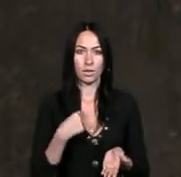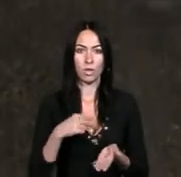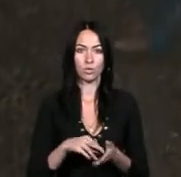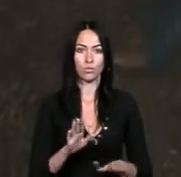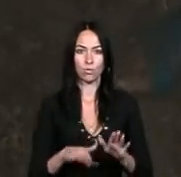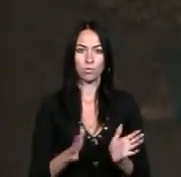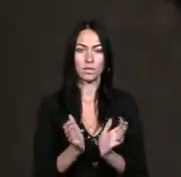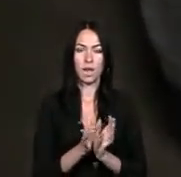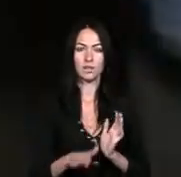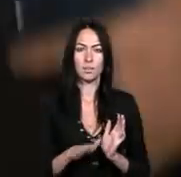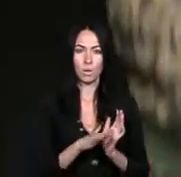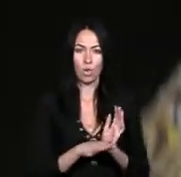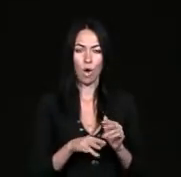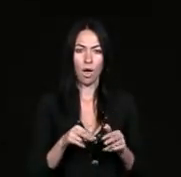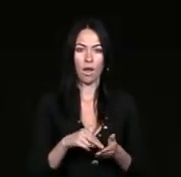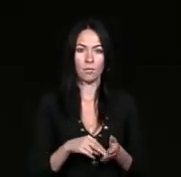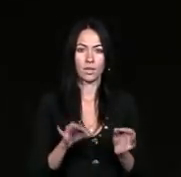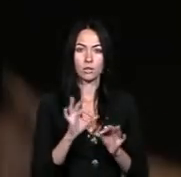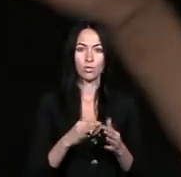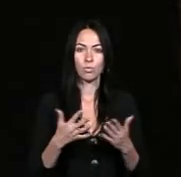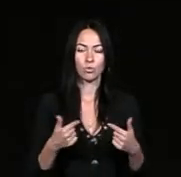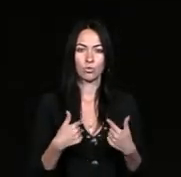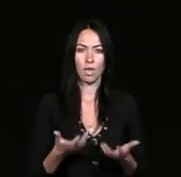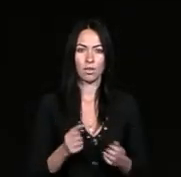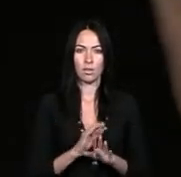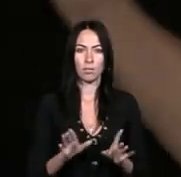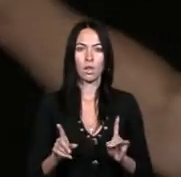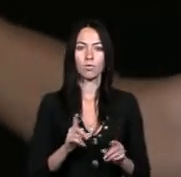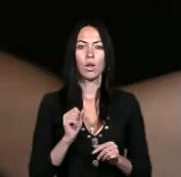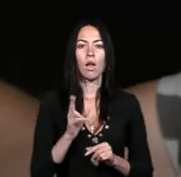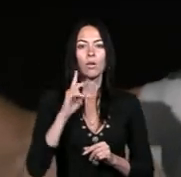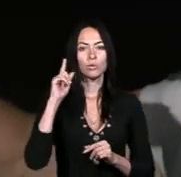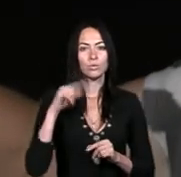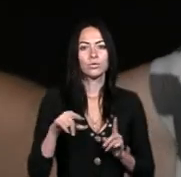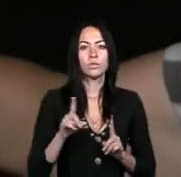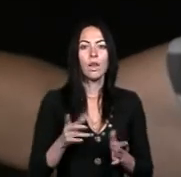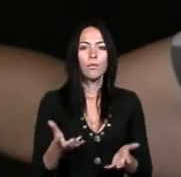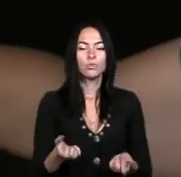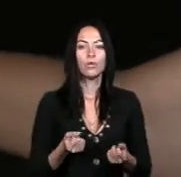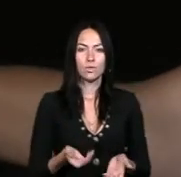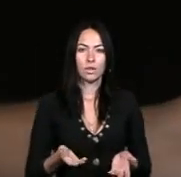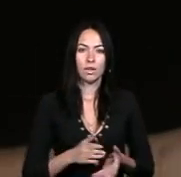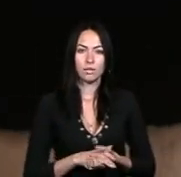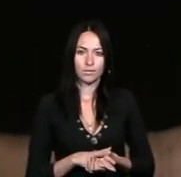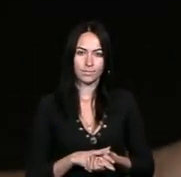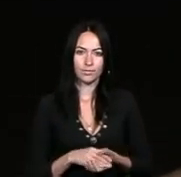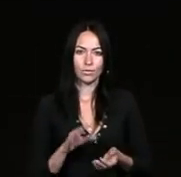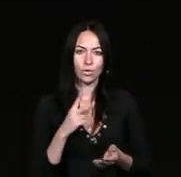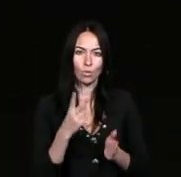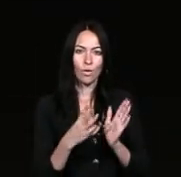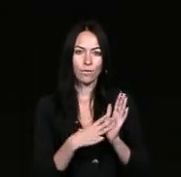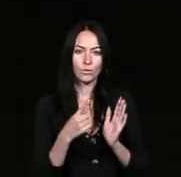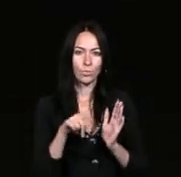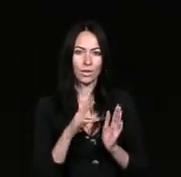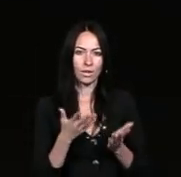шлюбаці з грязними ногами. Більше нічого я не брала, тому що, а хто знає, що питати? Хто знає, що питати? Ну, візьму я копту